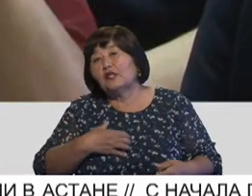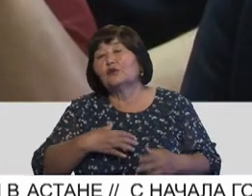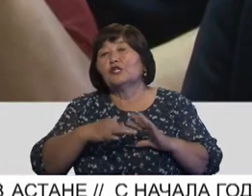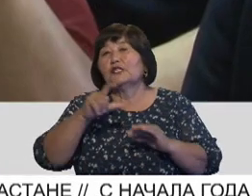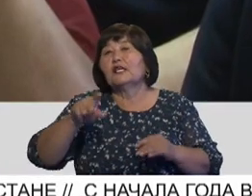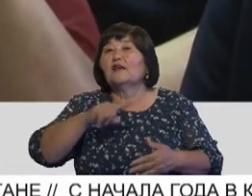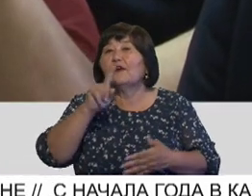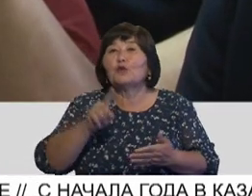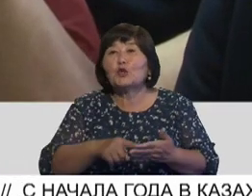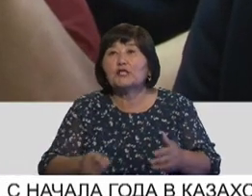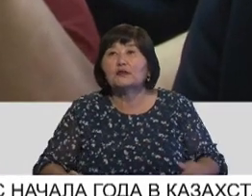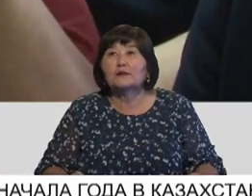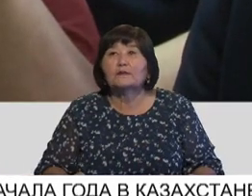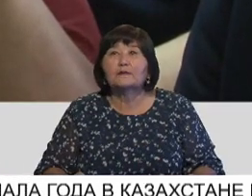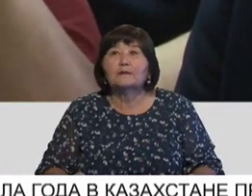вопросы.